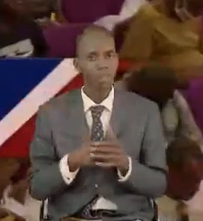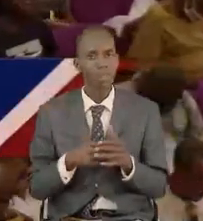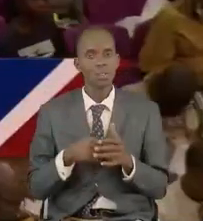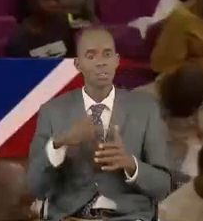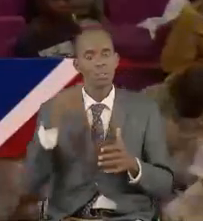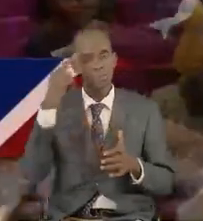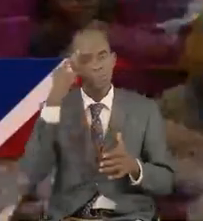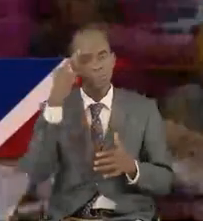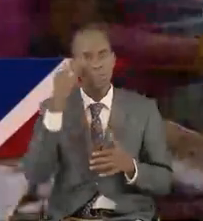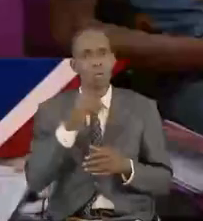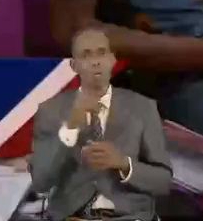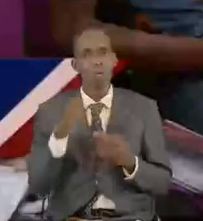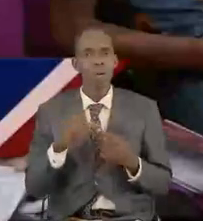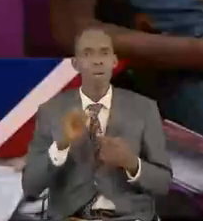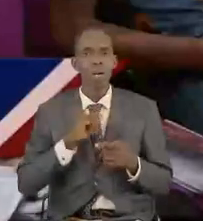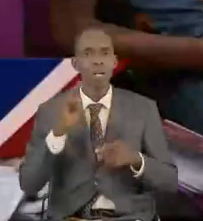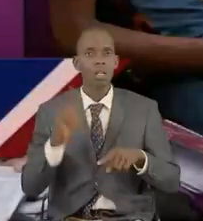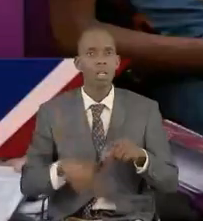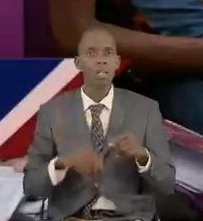dans mon impatience